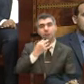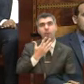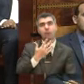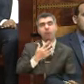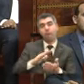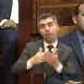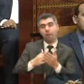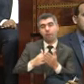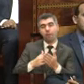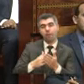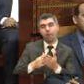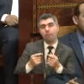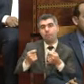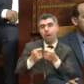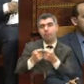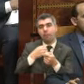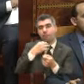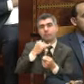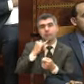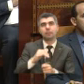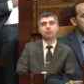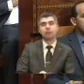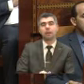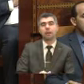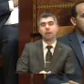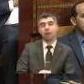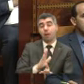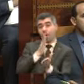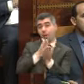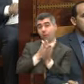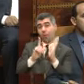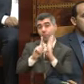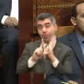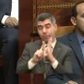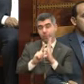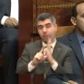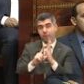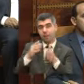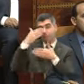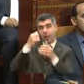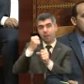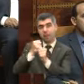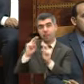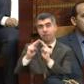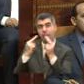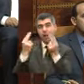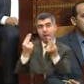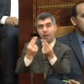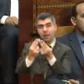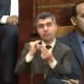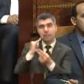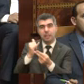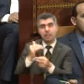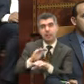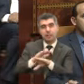التقدم والاشتراكية فيما يخص حقوق مغاربة العالم، وفي مقدمتها التمثيلية